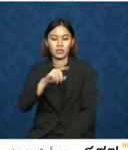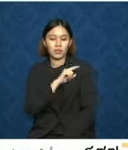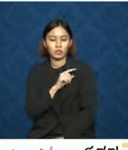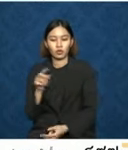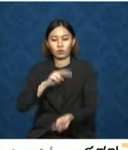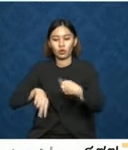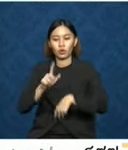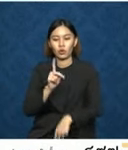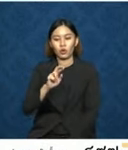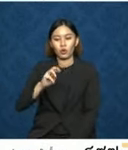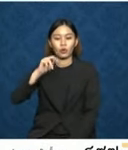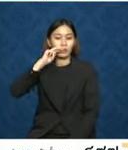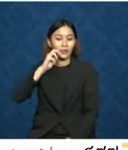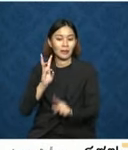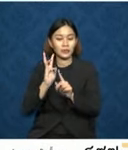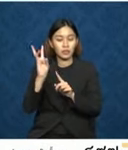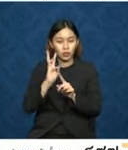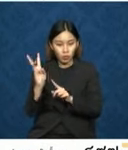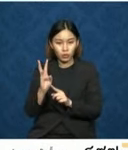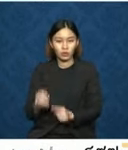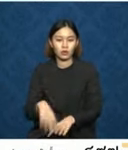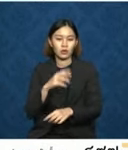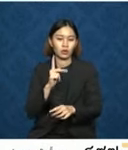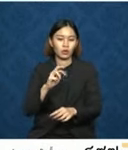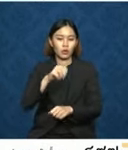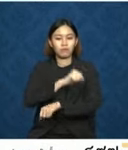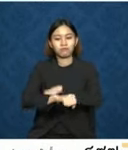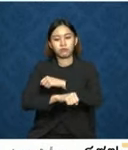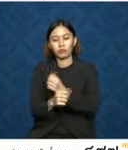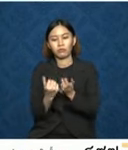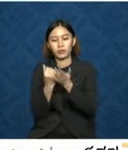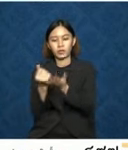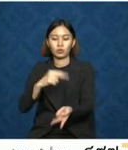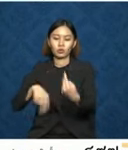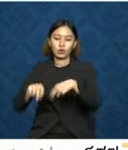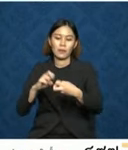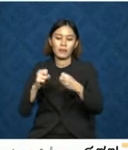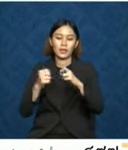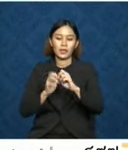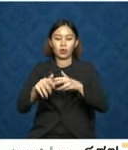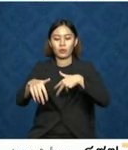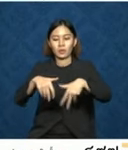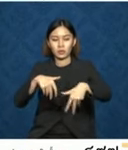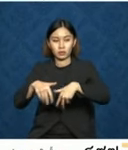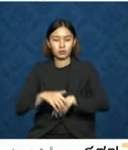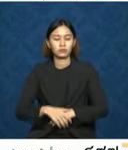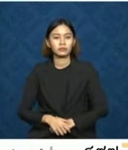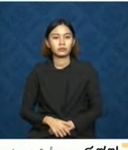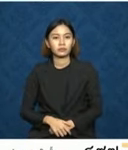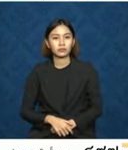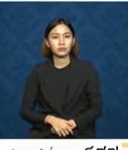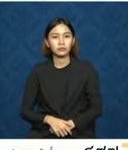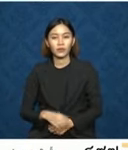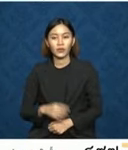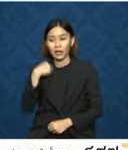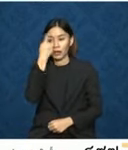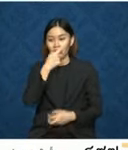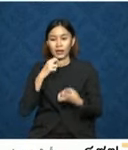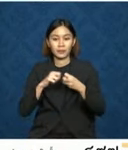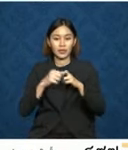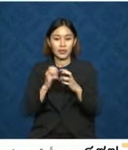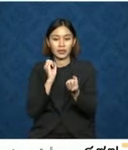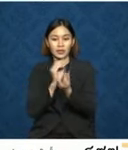จะเป็นสำนักชลประทานที่ 6นะครับหรือว่าสำนักโยธาธิการและผังเมืองเข้ามาดูแลปัญหาของพี่น้องประชาชนด้วยนะครับซึ่งพี่น้องที่ได้รับปัญหาไม่ว่าจะ